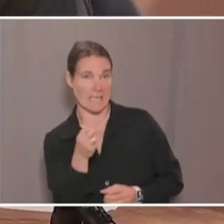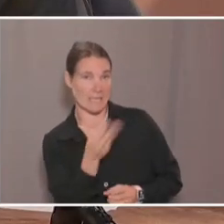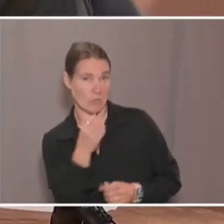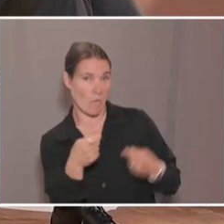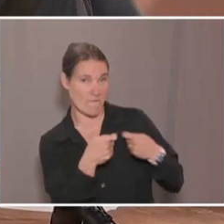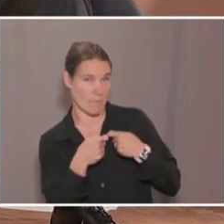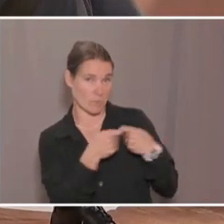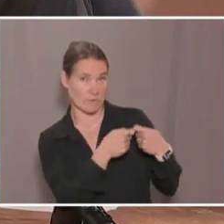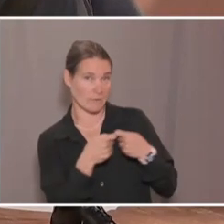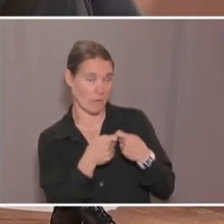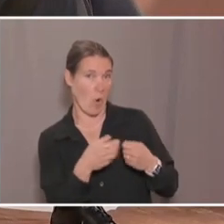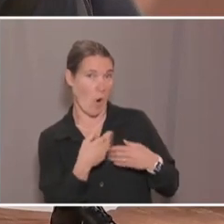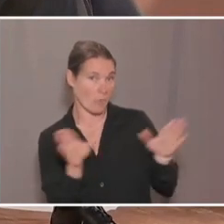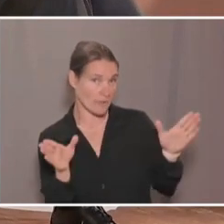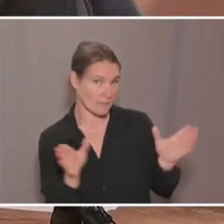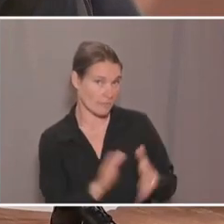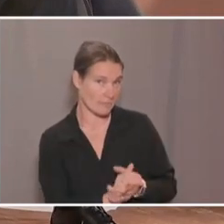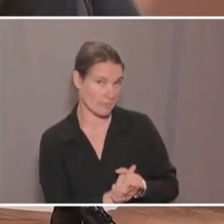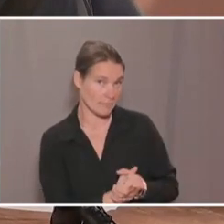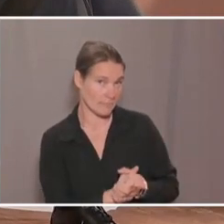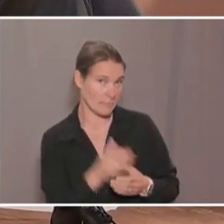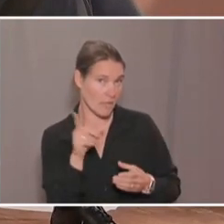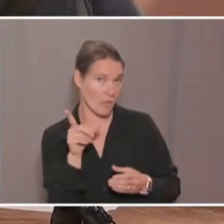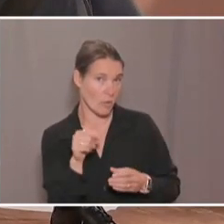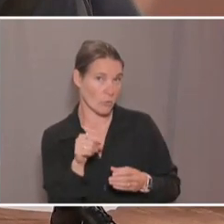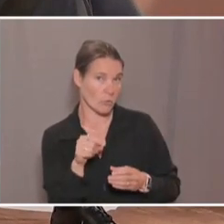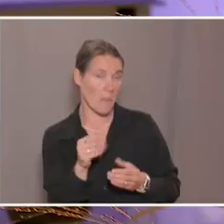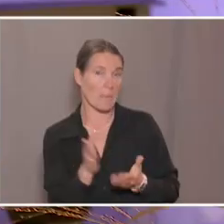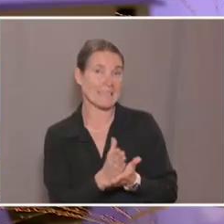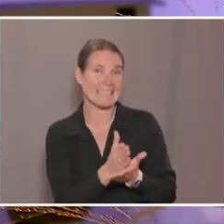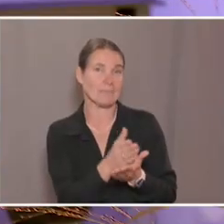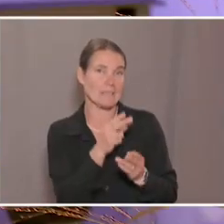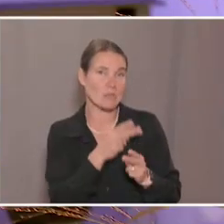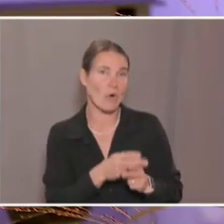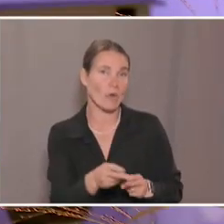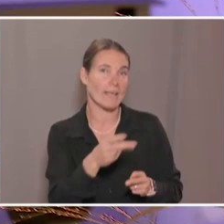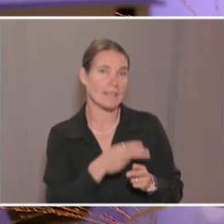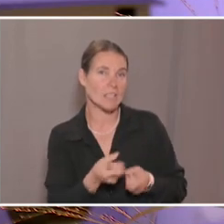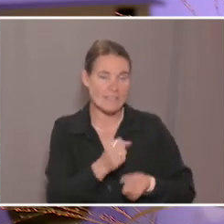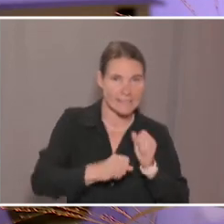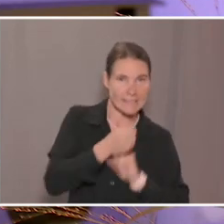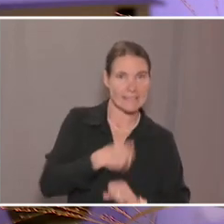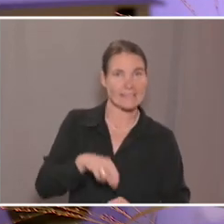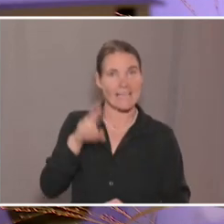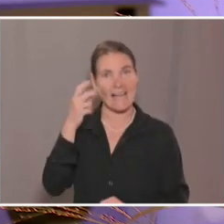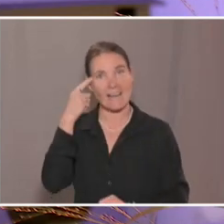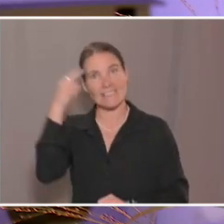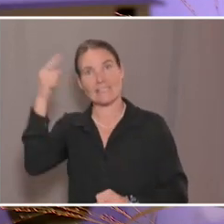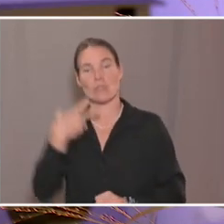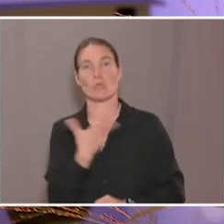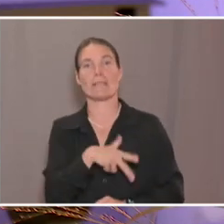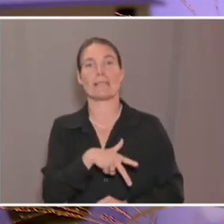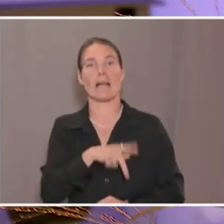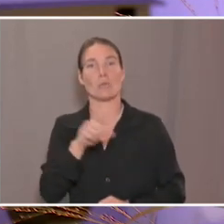naturverbunden, offen und prinzipientreu. Ihr seid quirlig, raffiniert, sozial